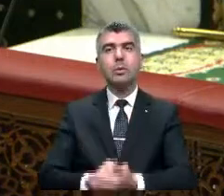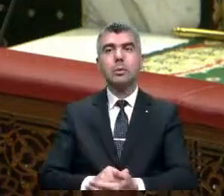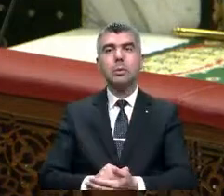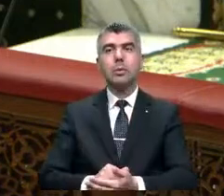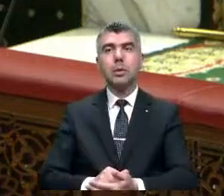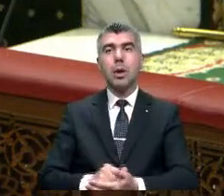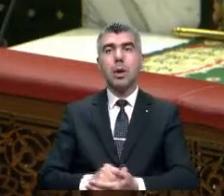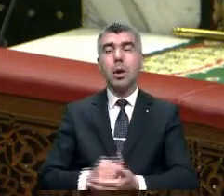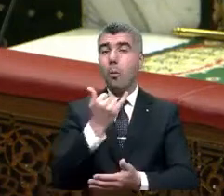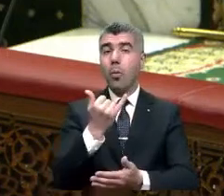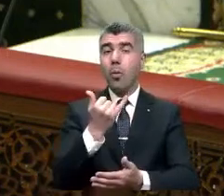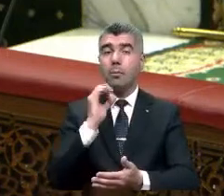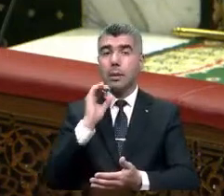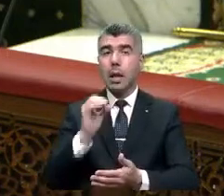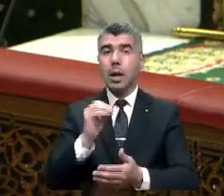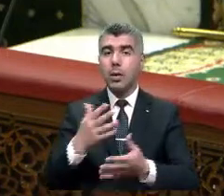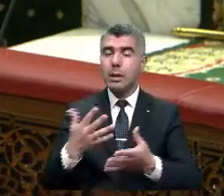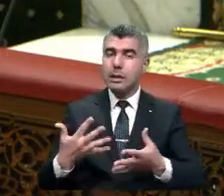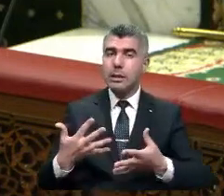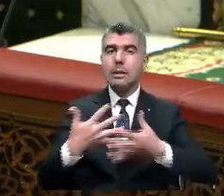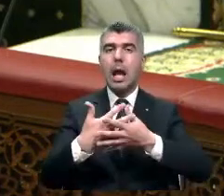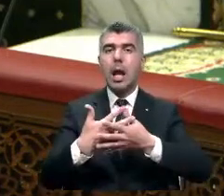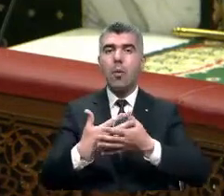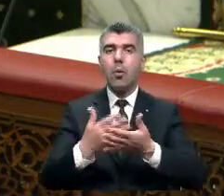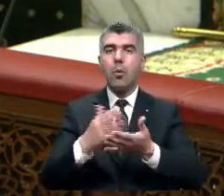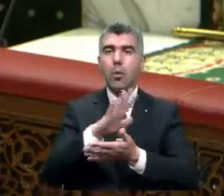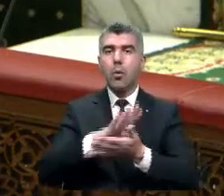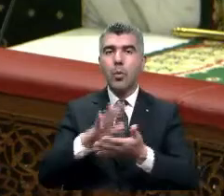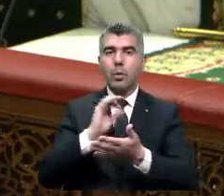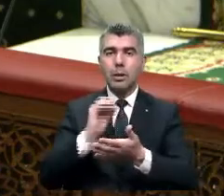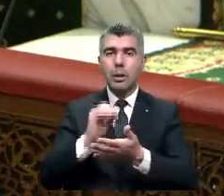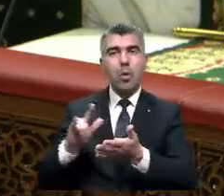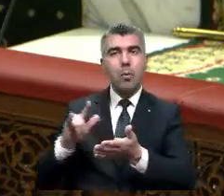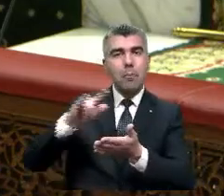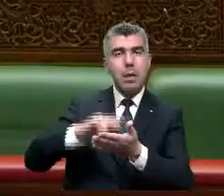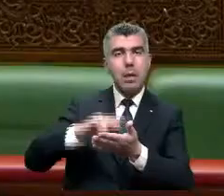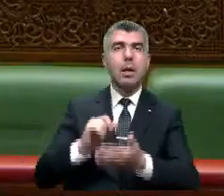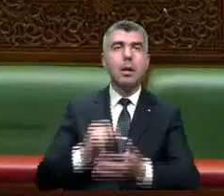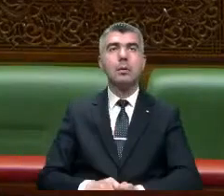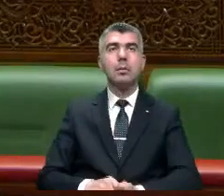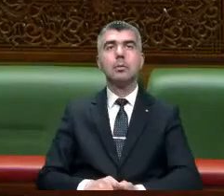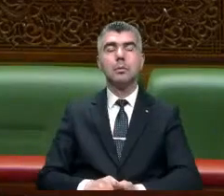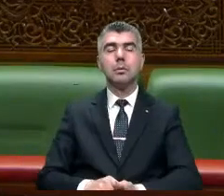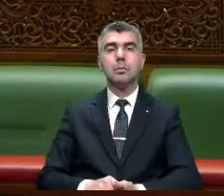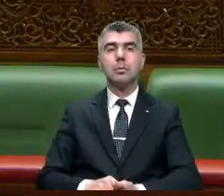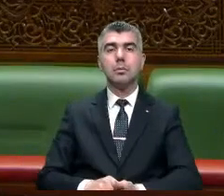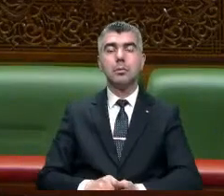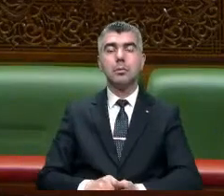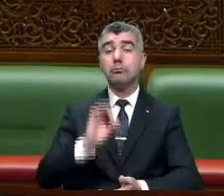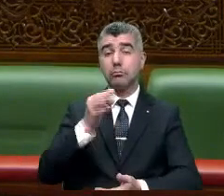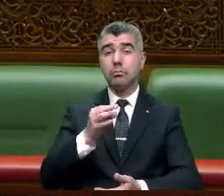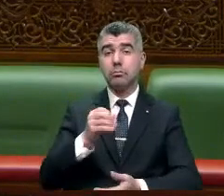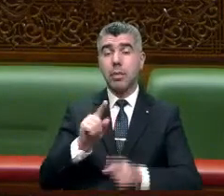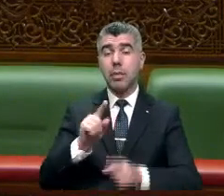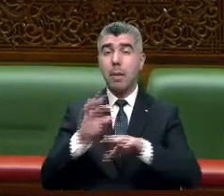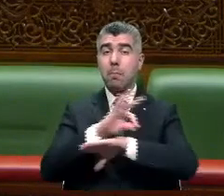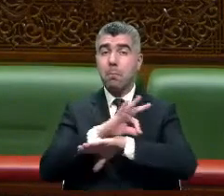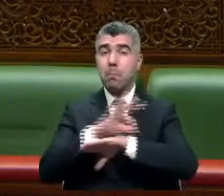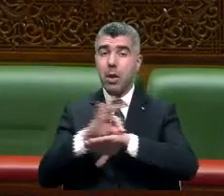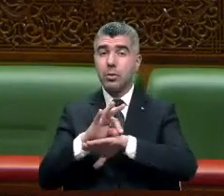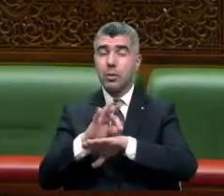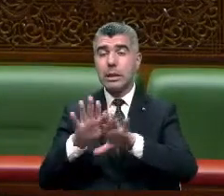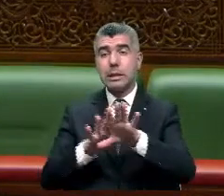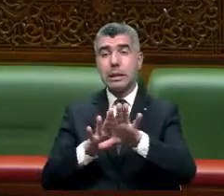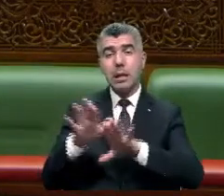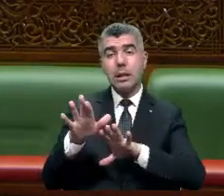ومن جهه اخرى تعزيز مستوى التعاون مع جميع المتدخلين في منظومات النقل الجوي. تتجلى هذا في اتخاذ المكتب لمجموعه